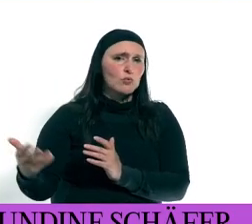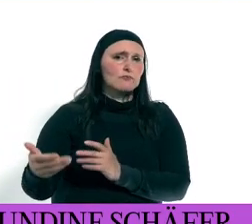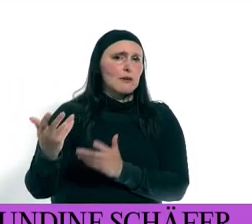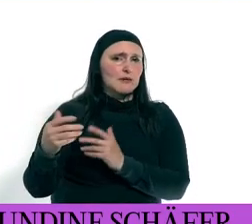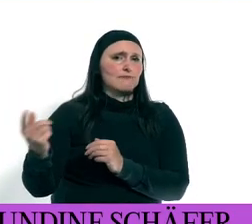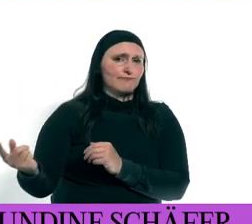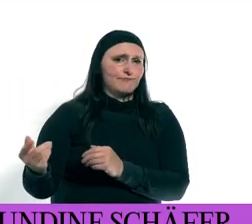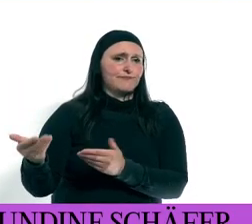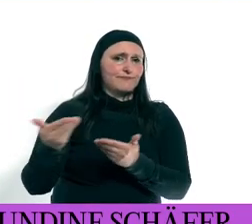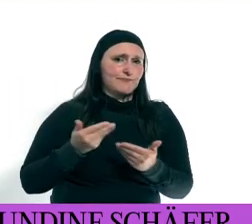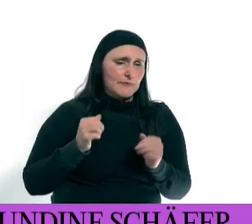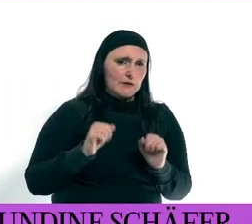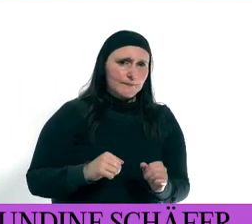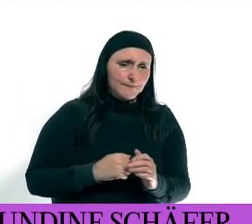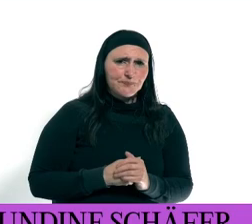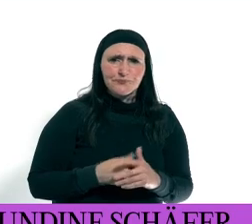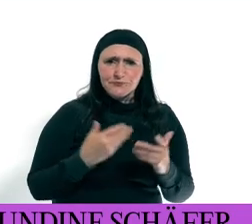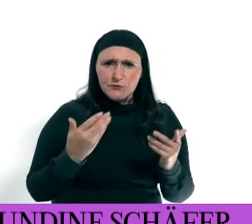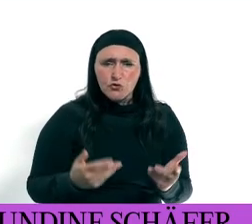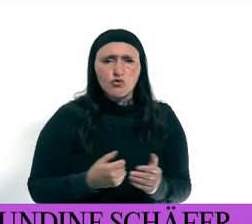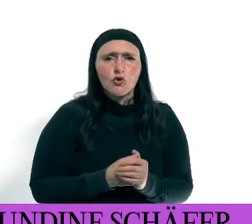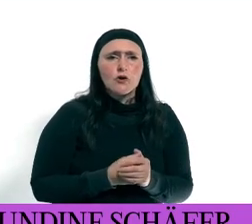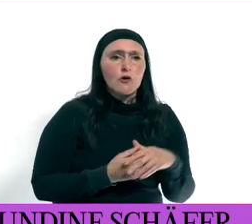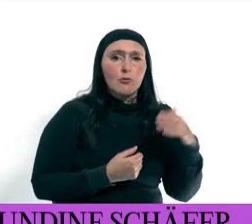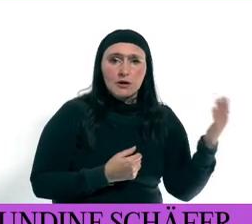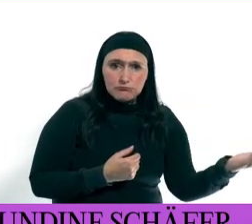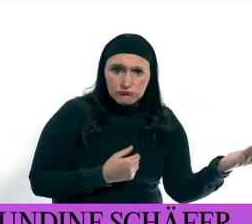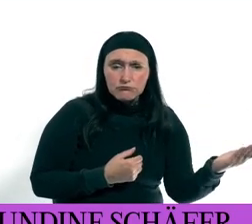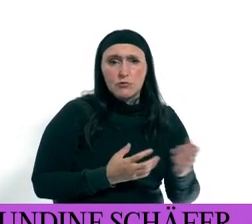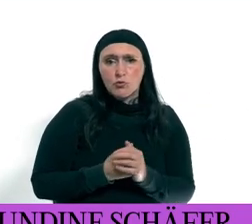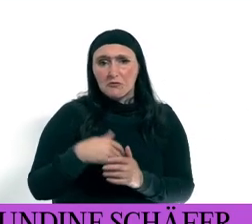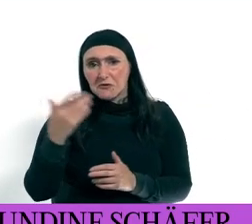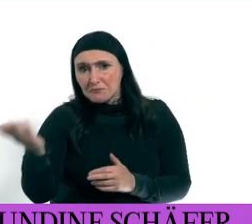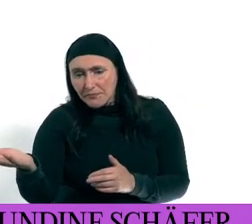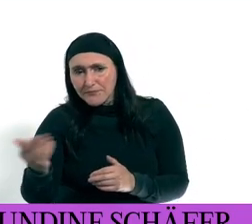gibt. Kasia hat uns da vielleicht etwas zu sagen.